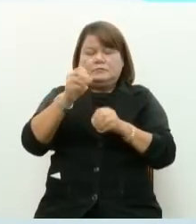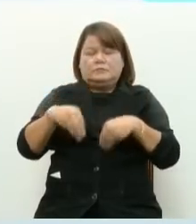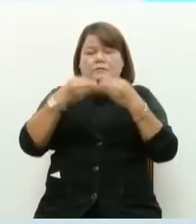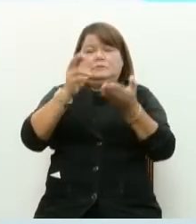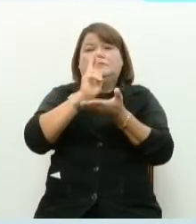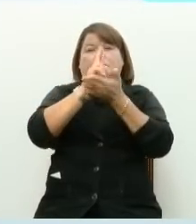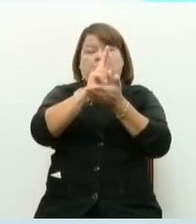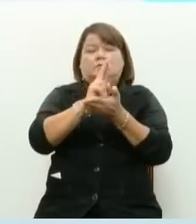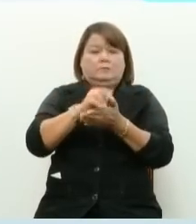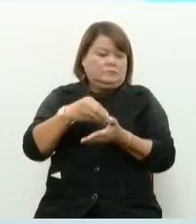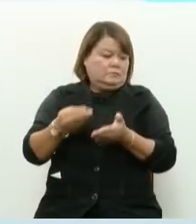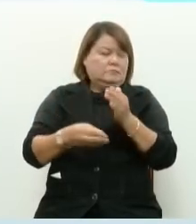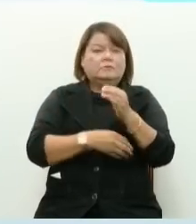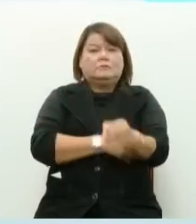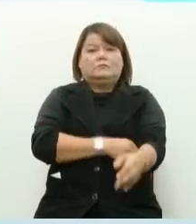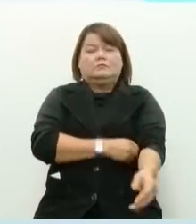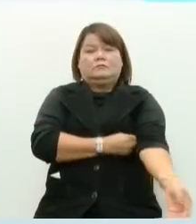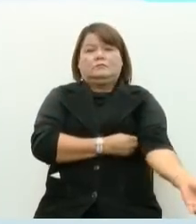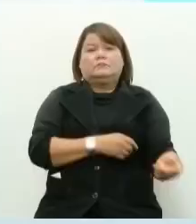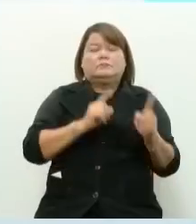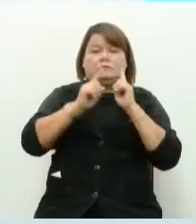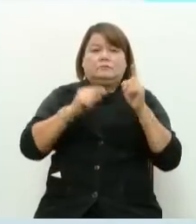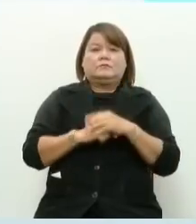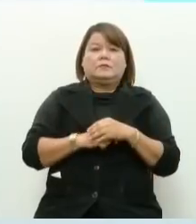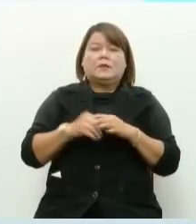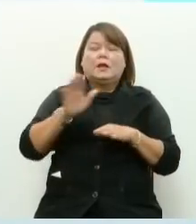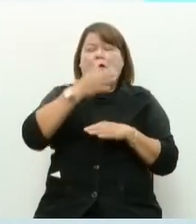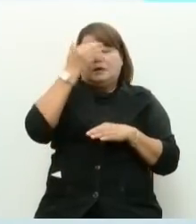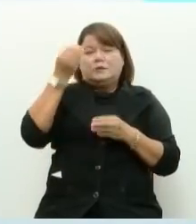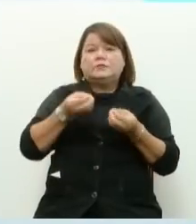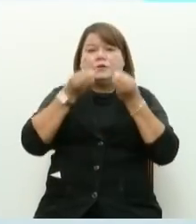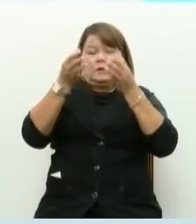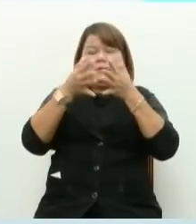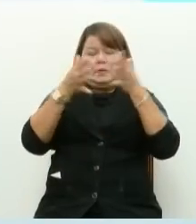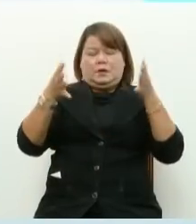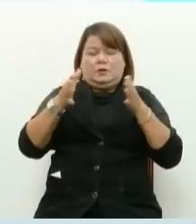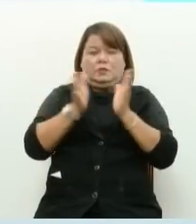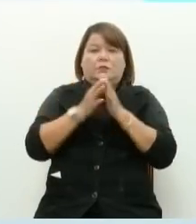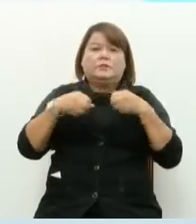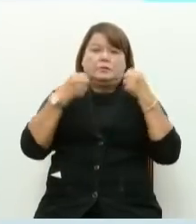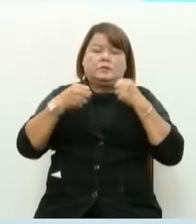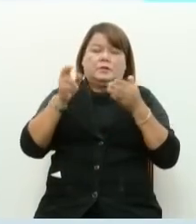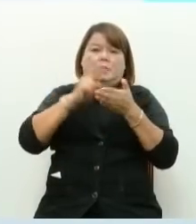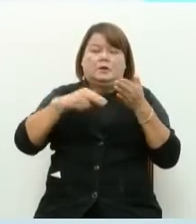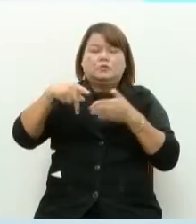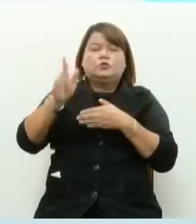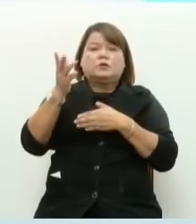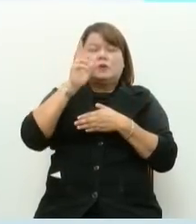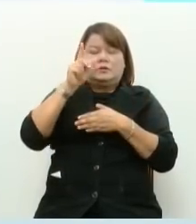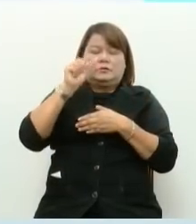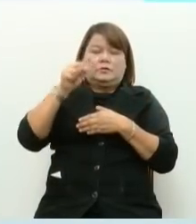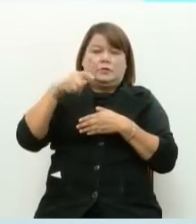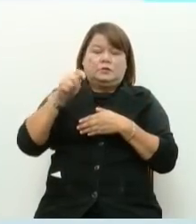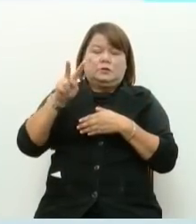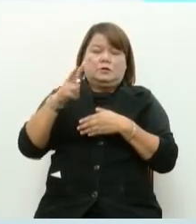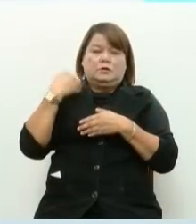าห์นี้นะคะเดี๋ยวเรามาประกาศผลผู้โชคดีกันค่ะอย่าลืมนะคะส่งกันเข้ามาเยอะร่วมสนุกกับกิจกรรมในรายการผู้เช้าข่าวสปทรับเสื้อแจ็คเก็ต